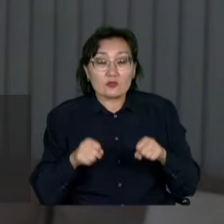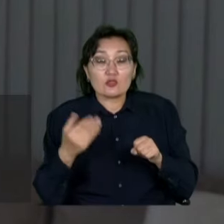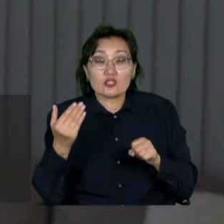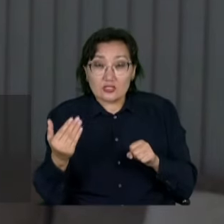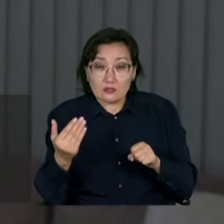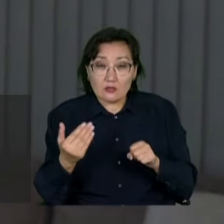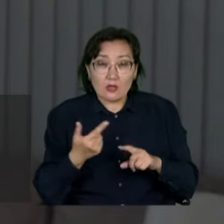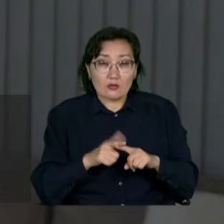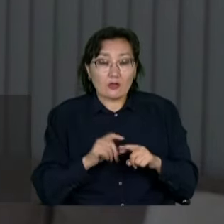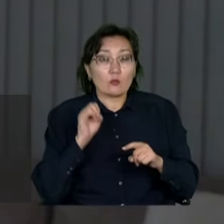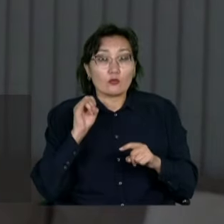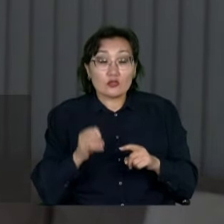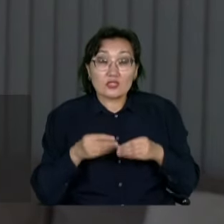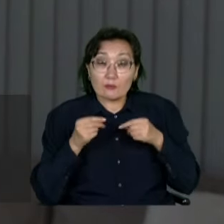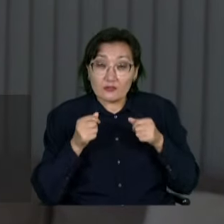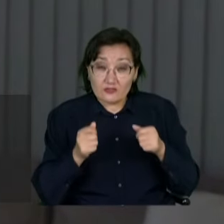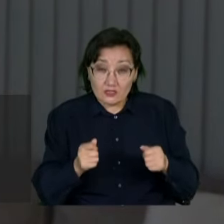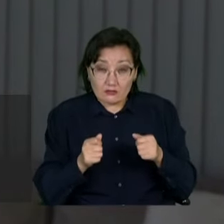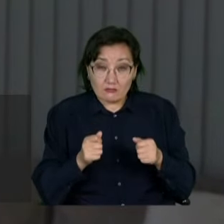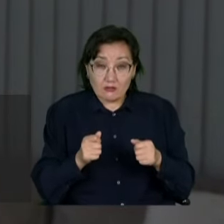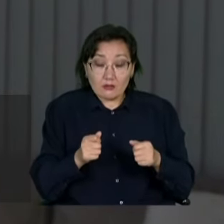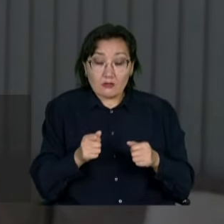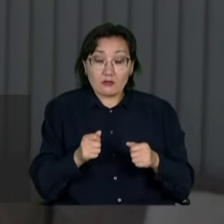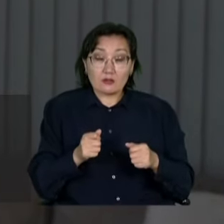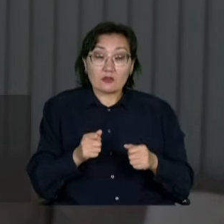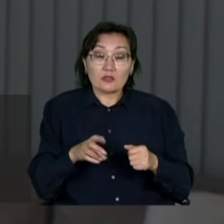это очень негативно скажется